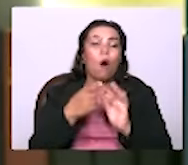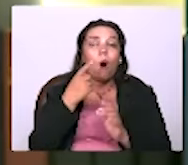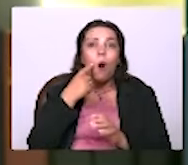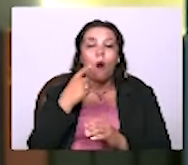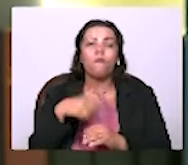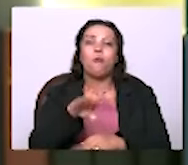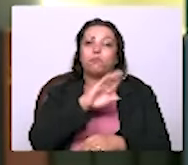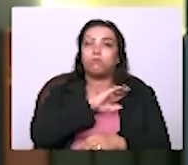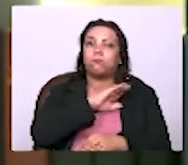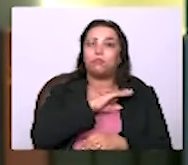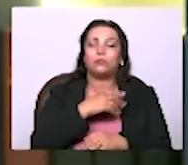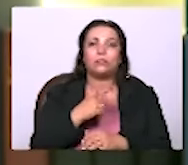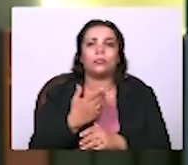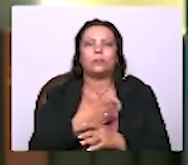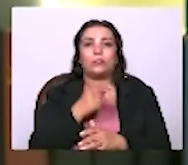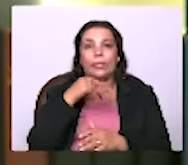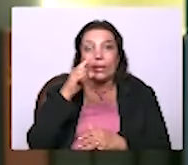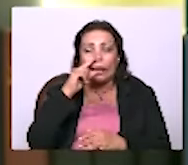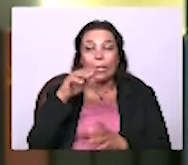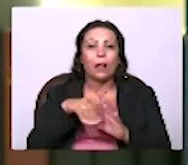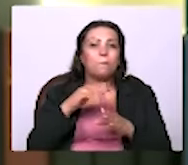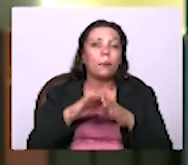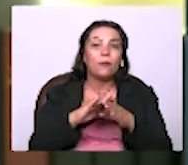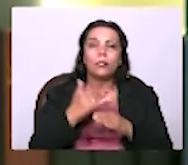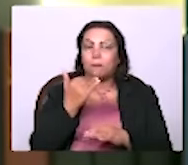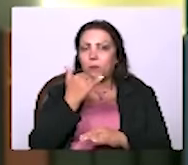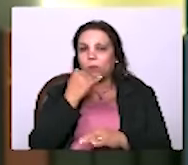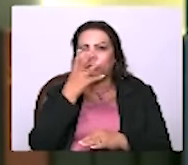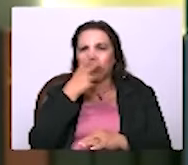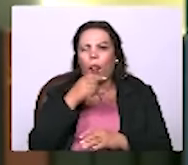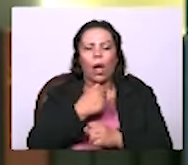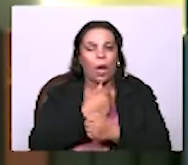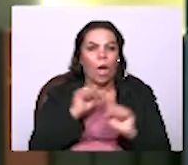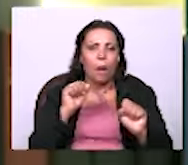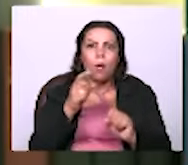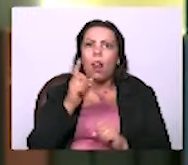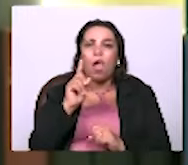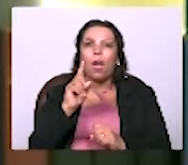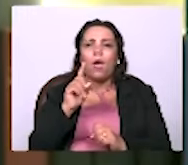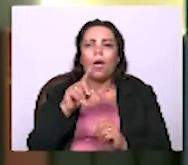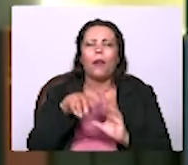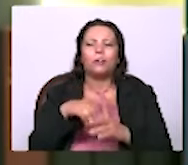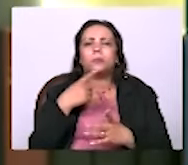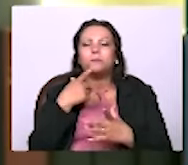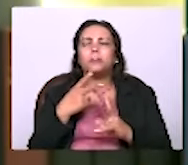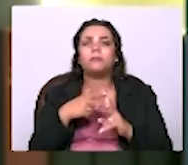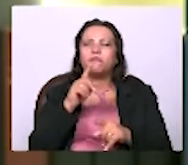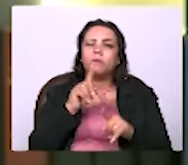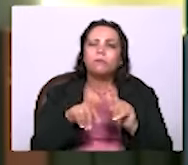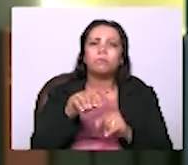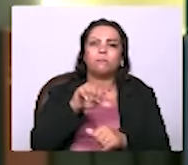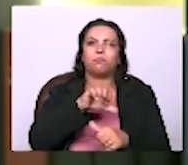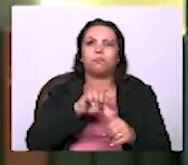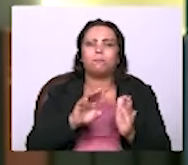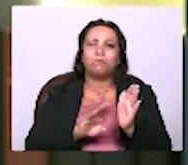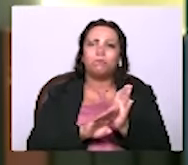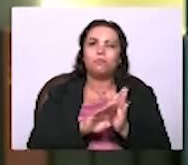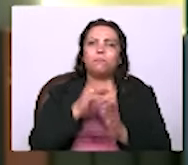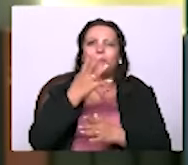والعسكريه اللي من النوع ده لا تتاثر يعني بشكل مطلق باختفاء قيادتها بل في عمليه يعني صعود